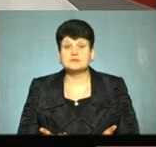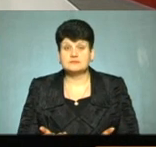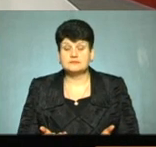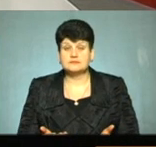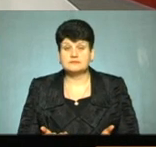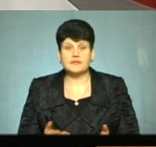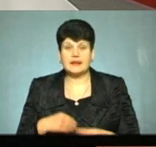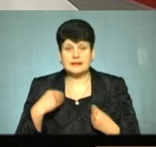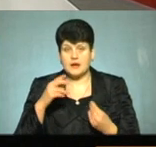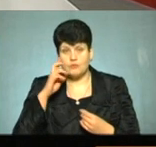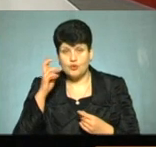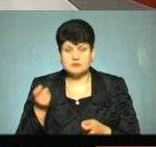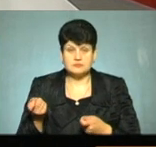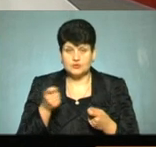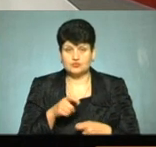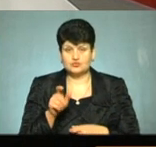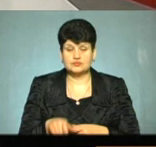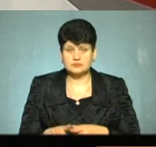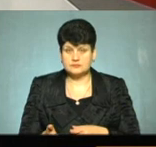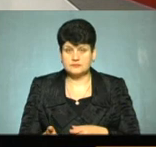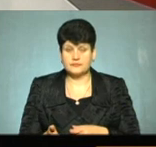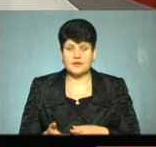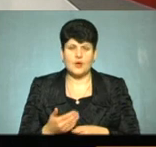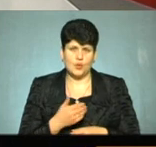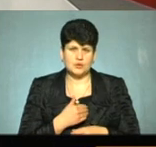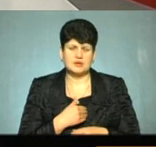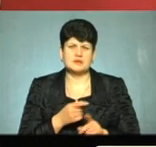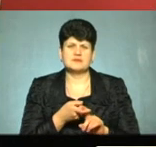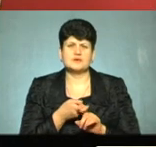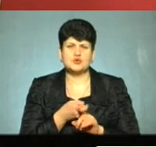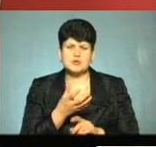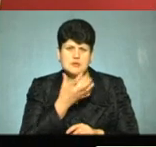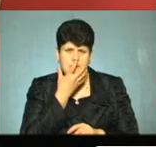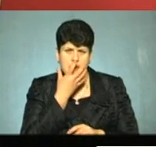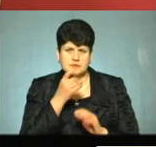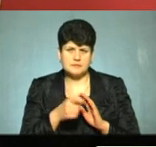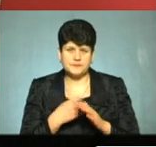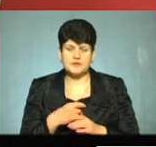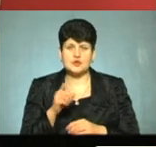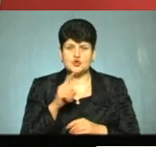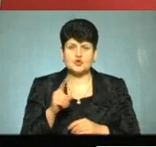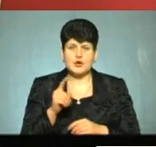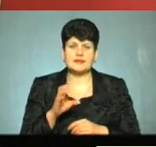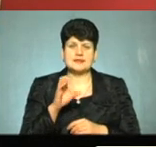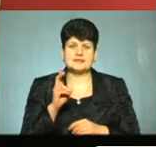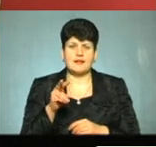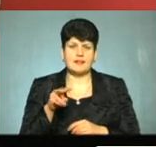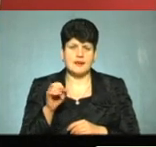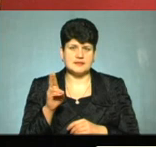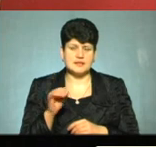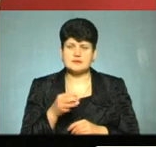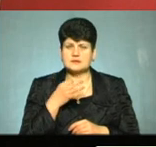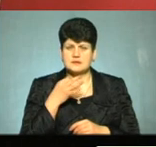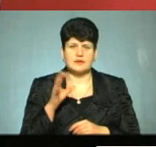далі? Не дай Боже, поступає такий пацієнт. Власне, хотіла стосовно масок дізнатися. Зоряна Скалецька минулого тижня в «Українській